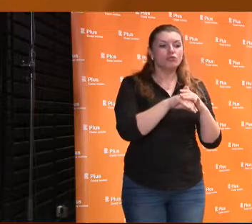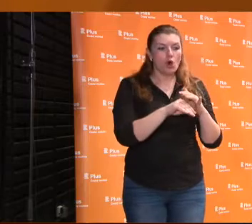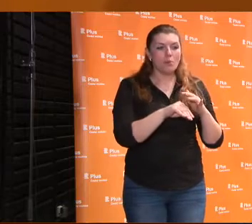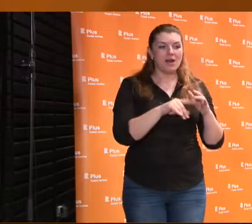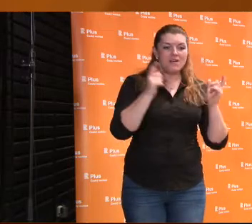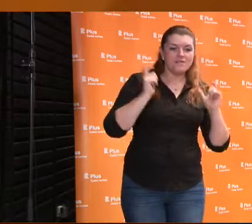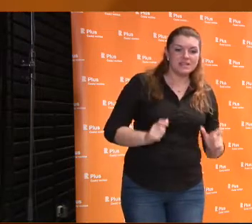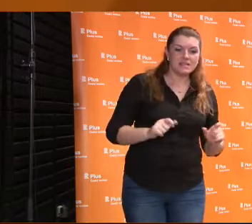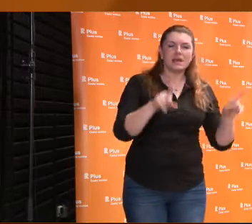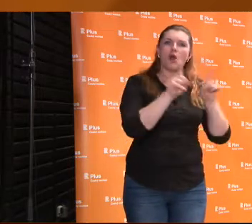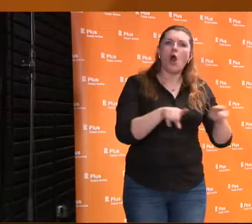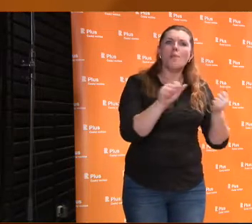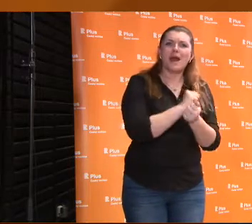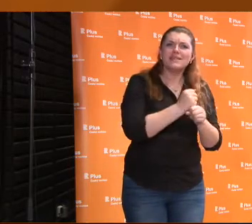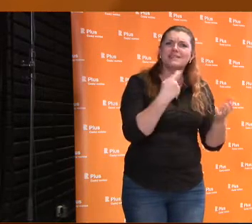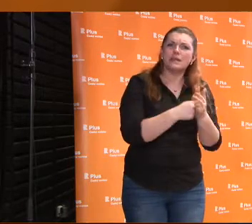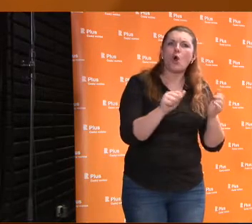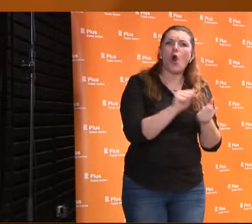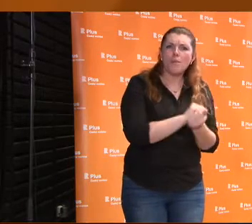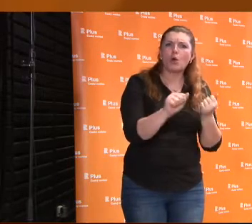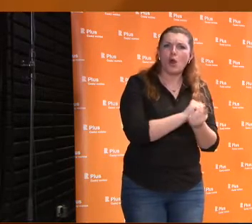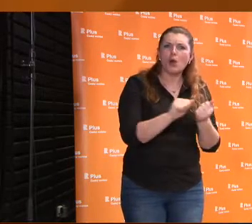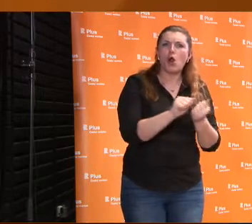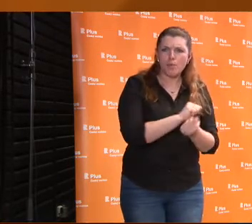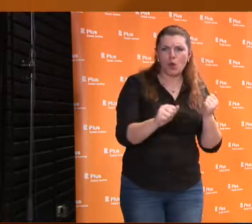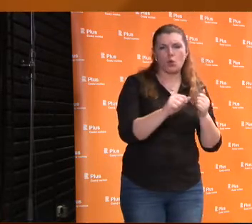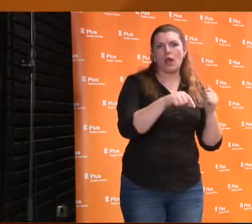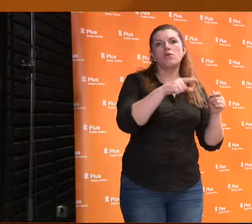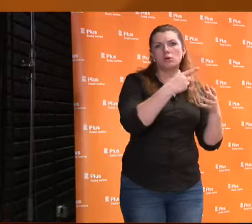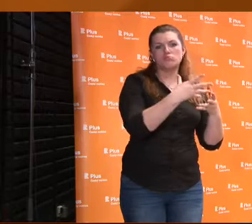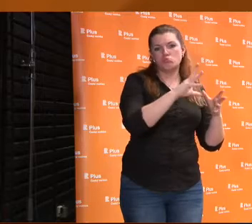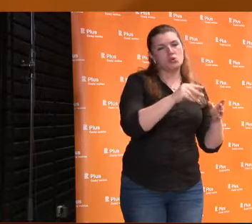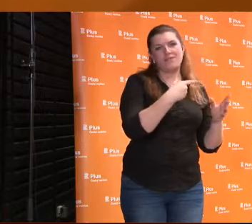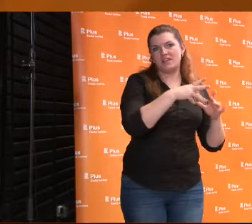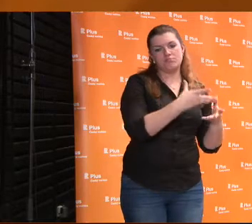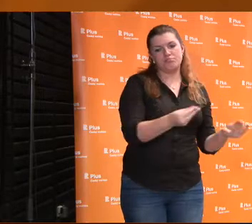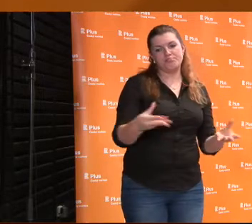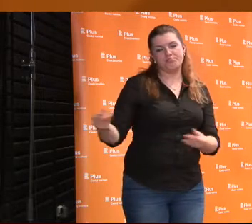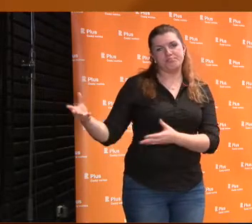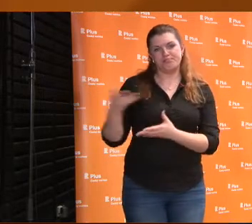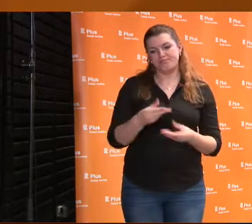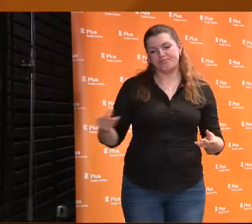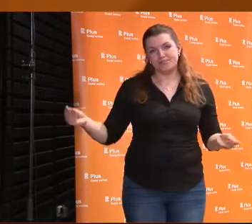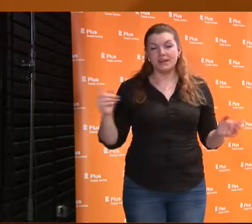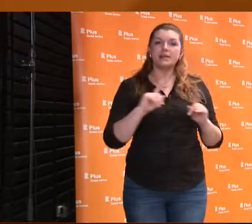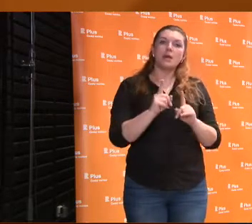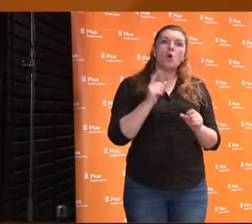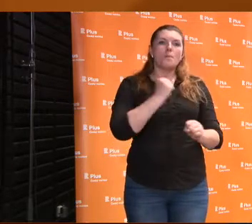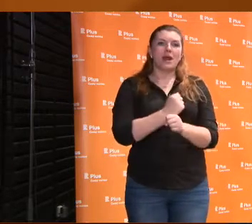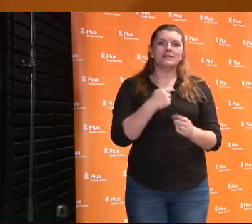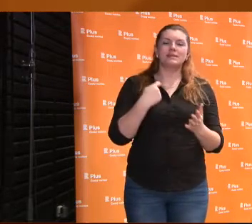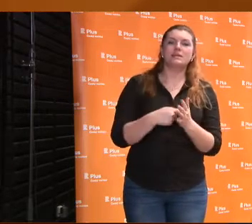nebo fyzické rutiny. Jo. Budou to místa, která jsou, řekněme, středně kvalifikovaná, protože se ukazuje, že